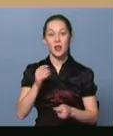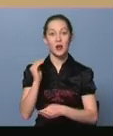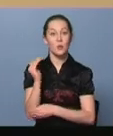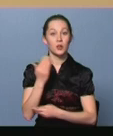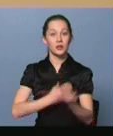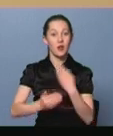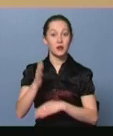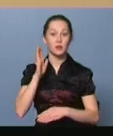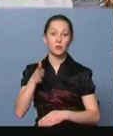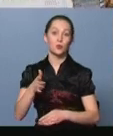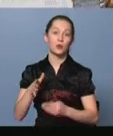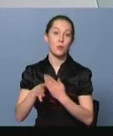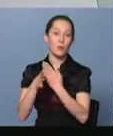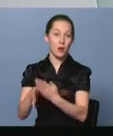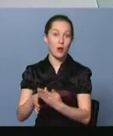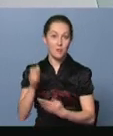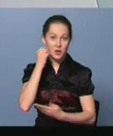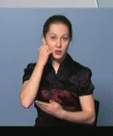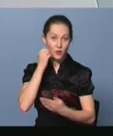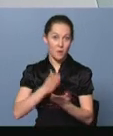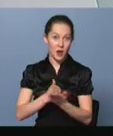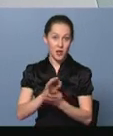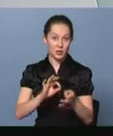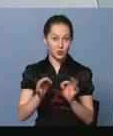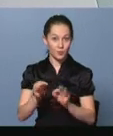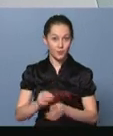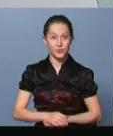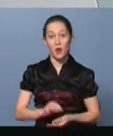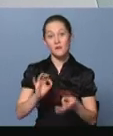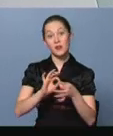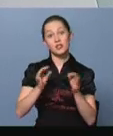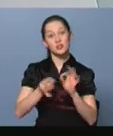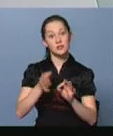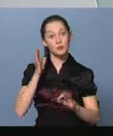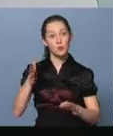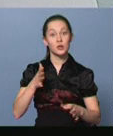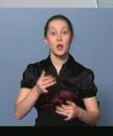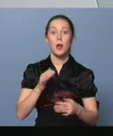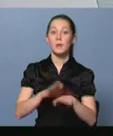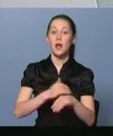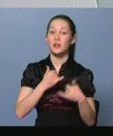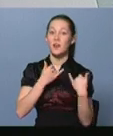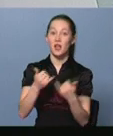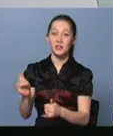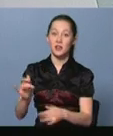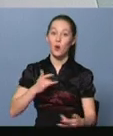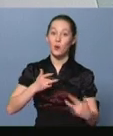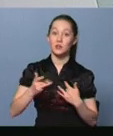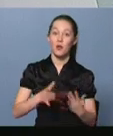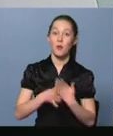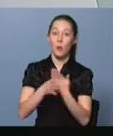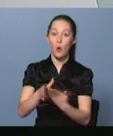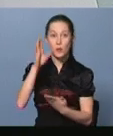Москву на сложную операцию. В Ижевске пройдет благотворительный концерт в помощь Арсению Селиверстову.